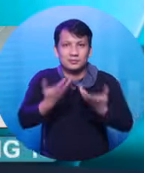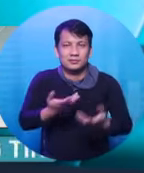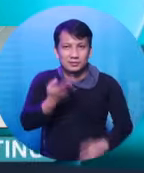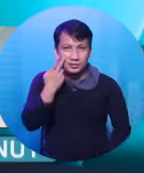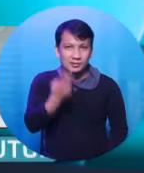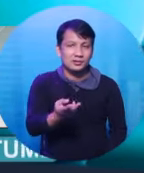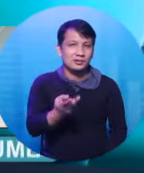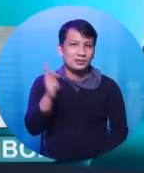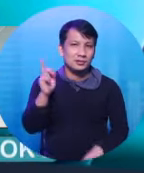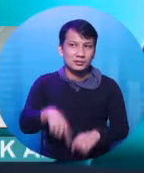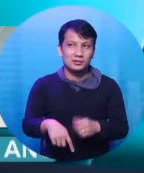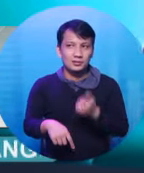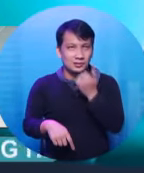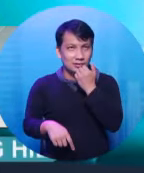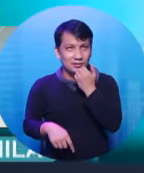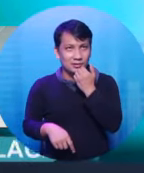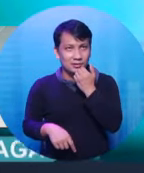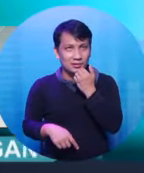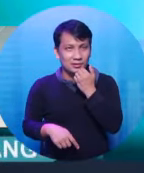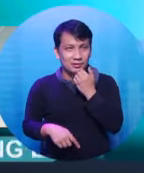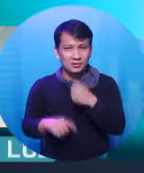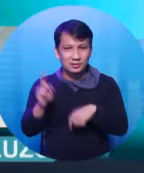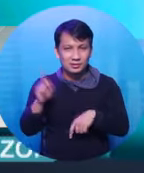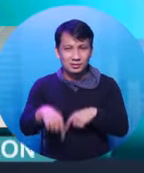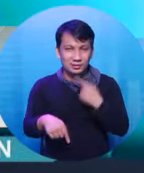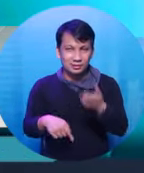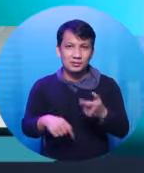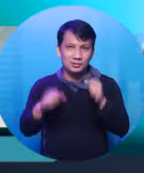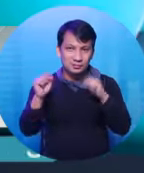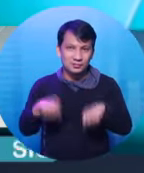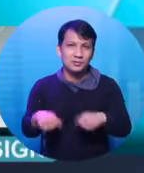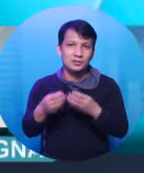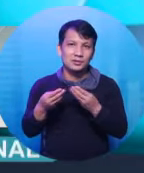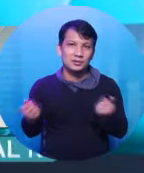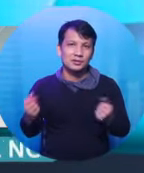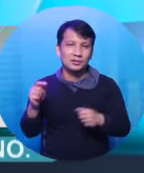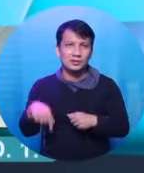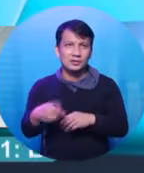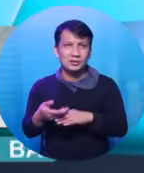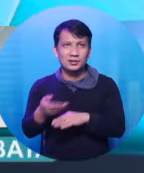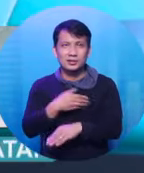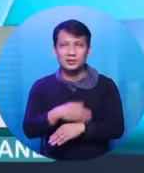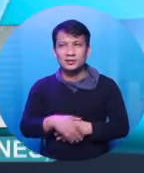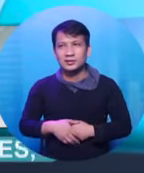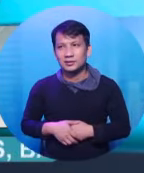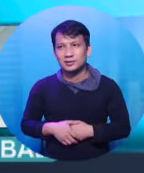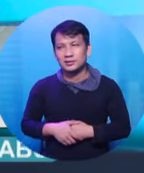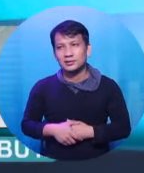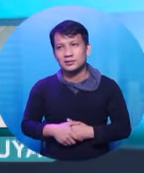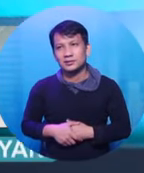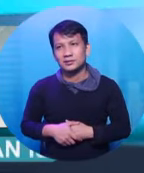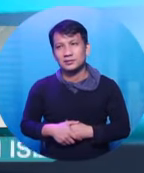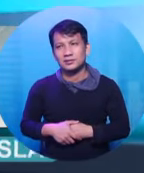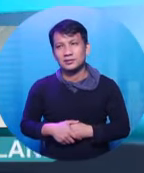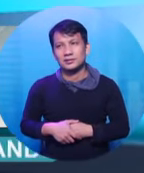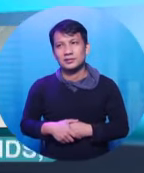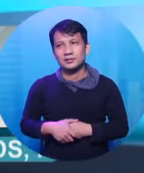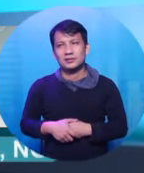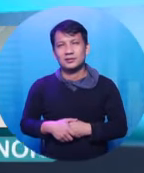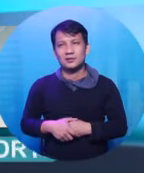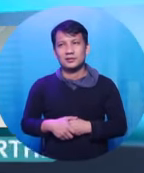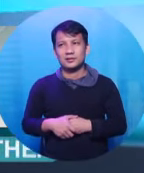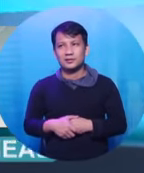nyo yung hindi dapat, then maaari kayo maabsuelto. Yun po yung batas. Okay. So